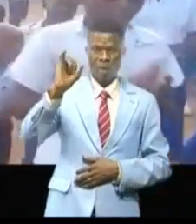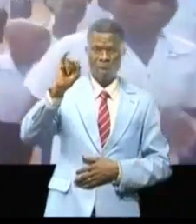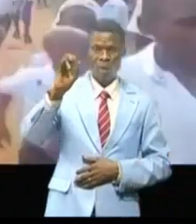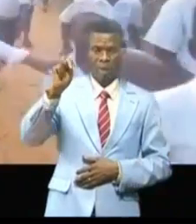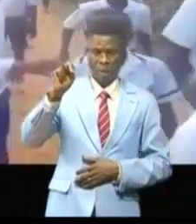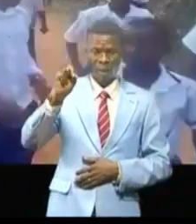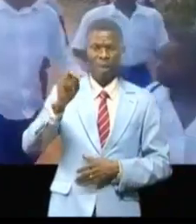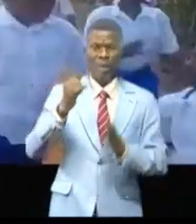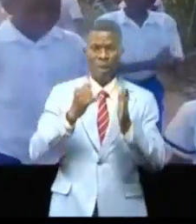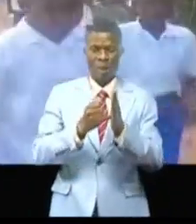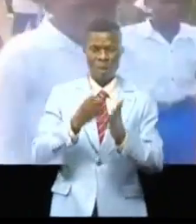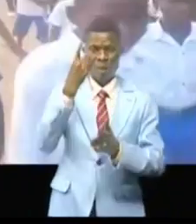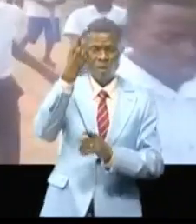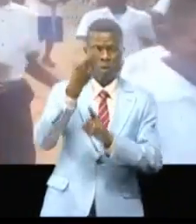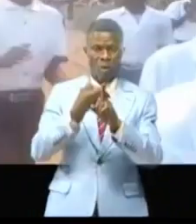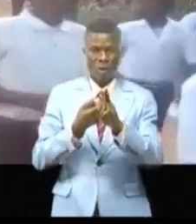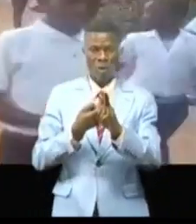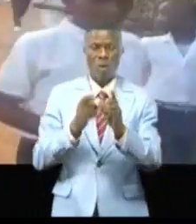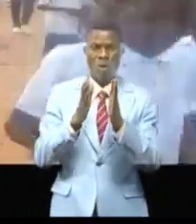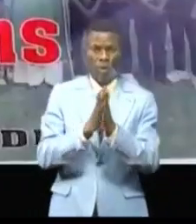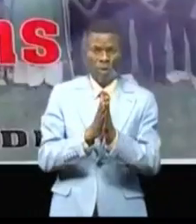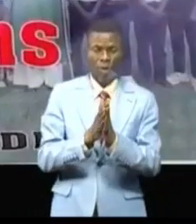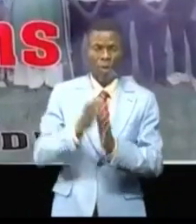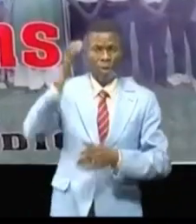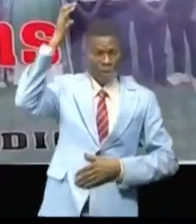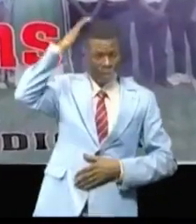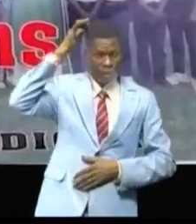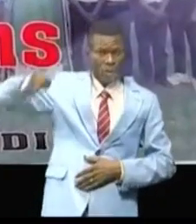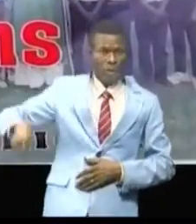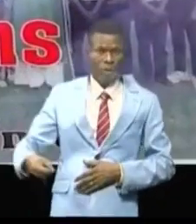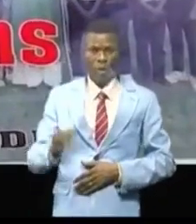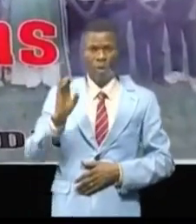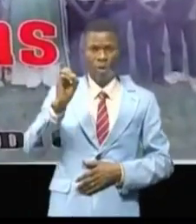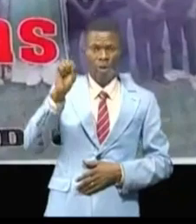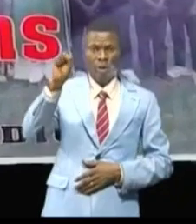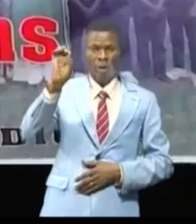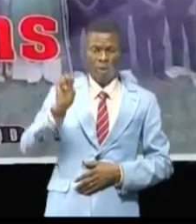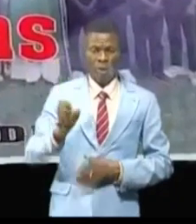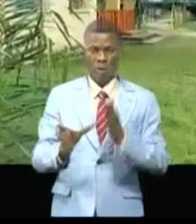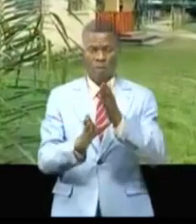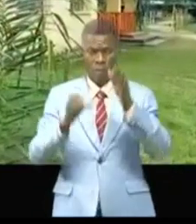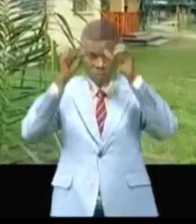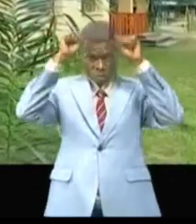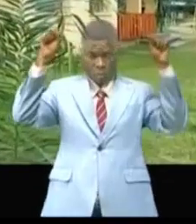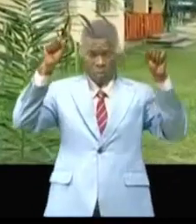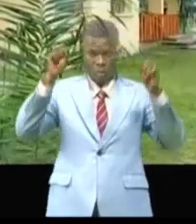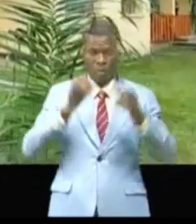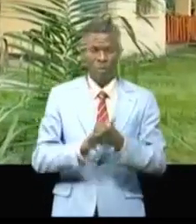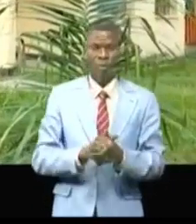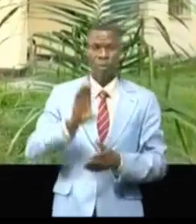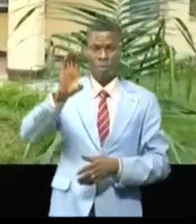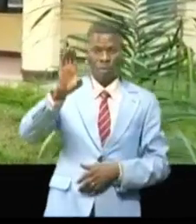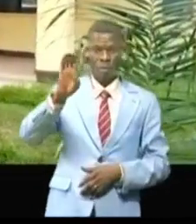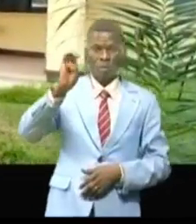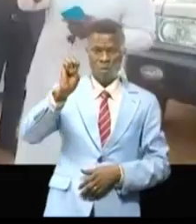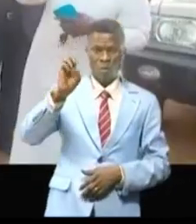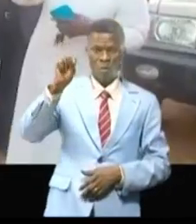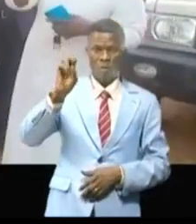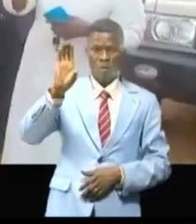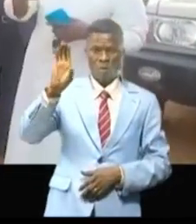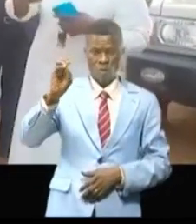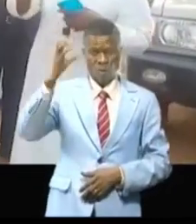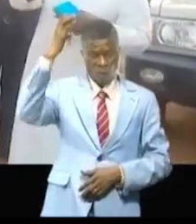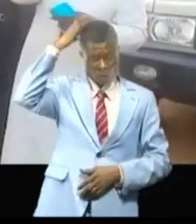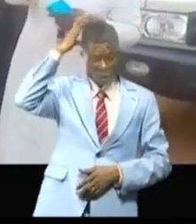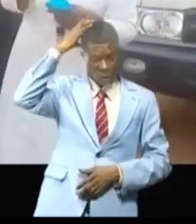ce samedi 1er octobre pour lequel Mgr José Moko Ekanga, vice-président de la CENCO et évêque du Diofa,